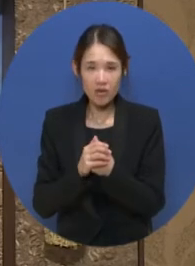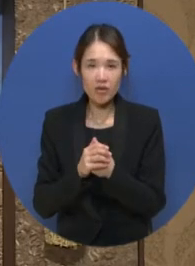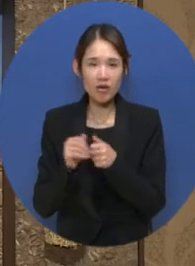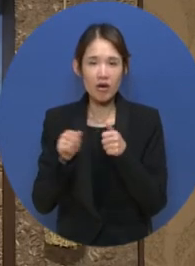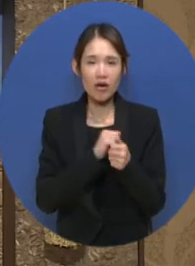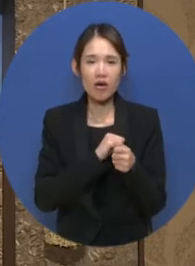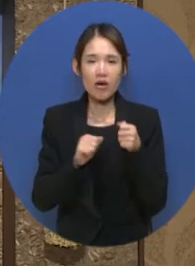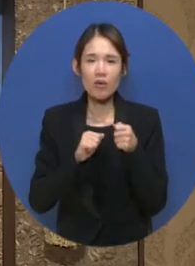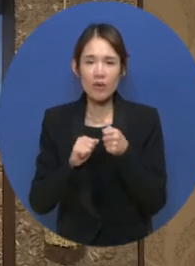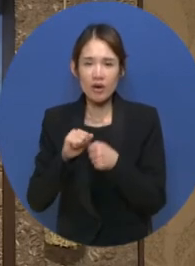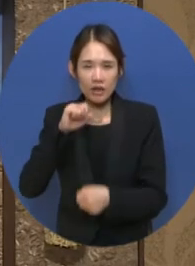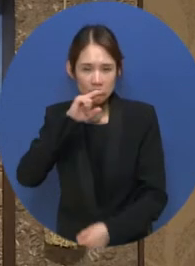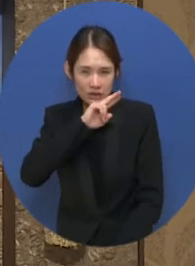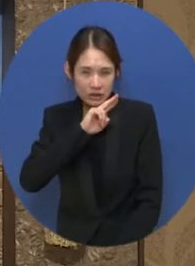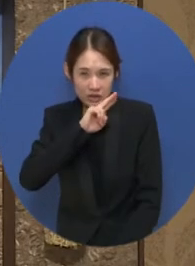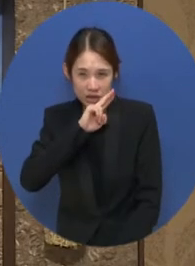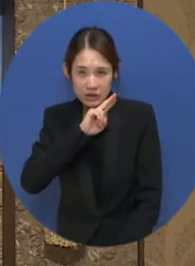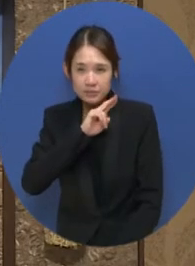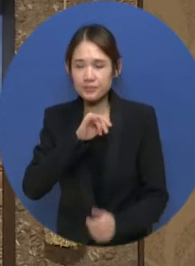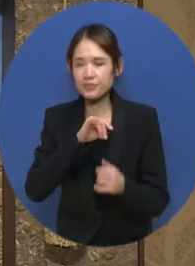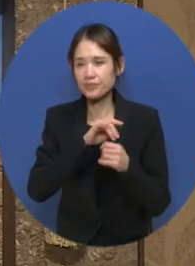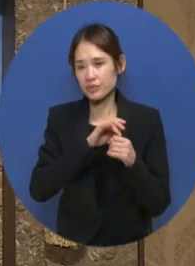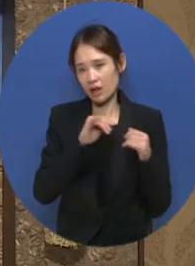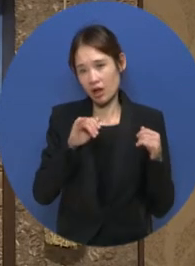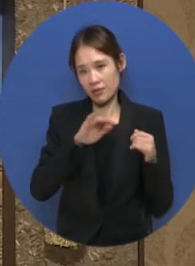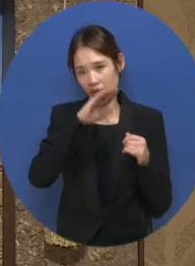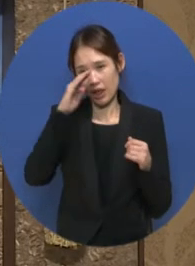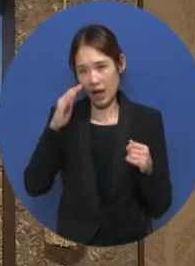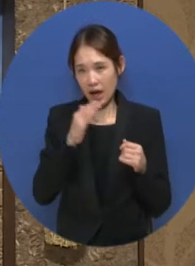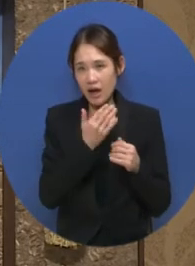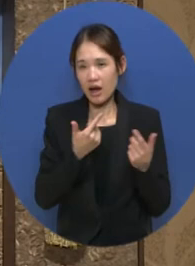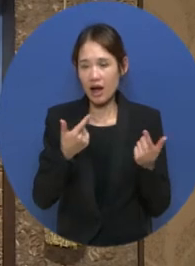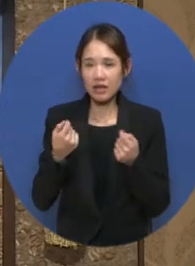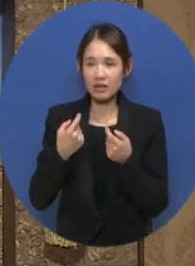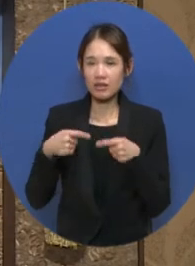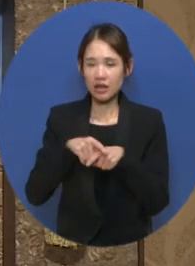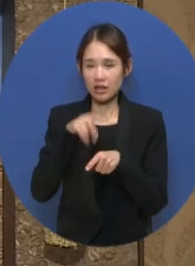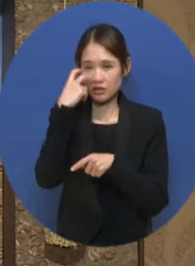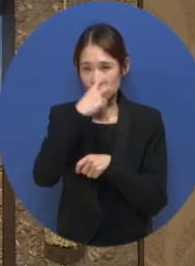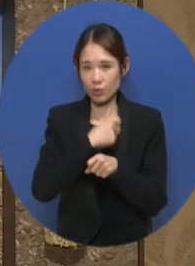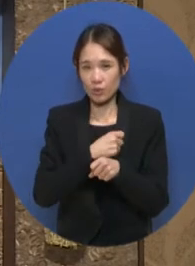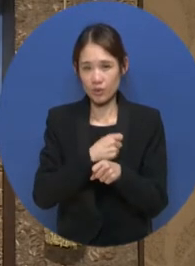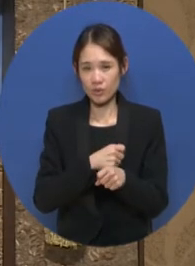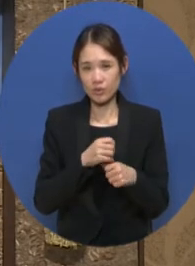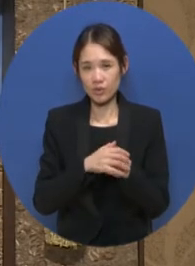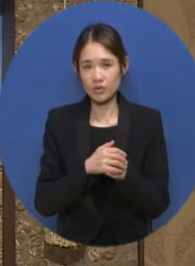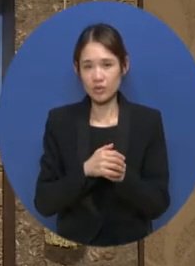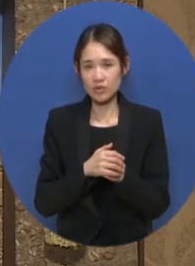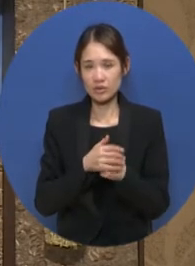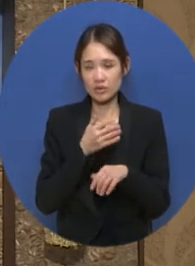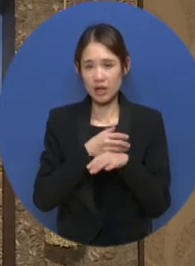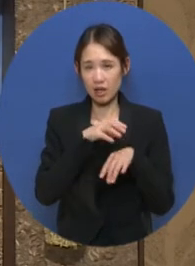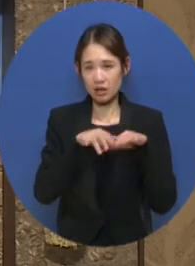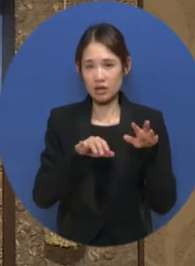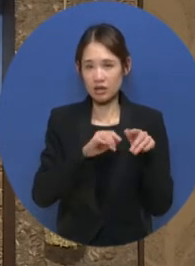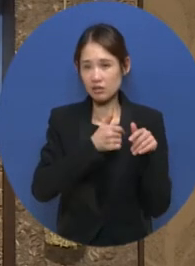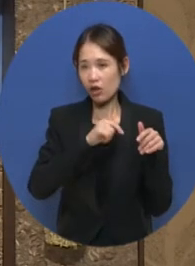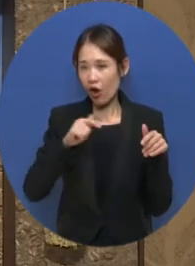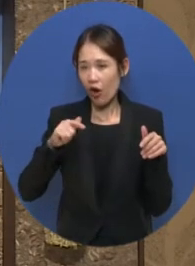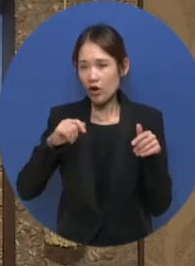행위로 이제 의심되는 사람들까지도 같이 조사를 하게 되구요 그리고 나서 이제 주변에 이제 여러